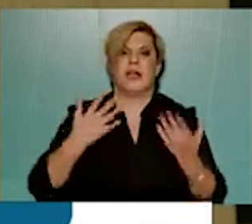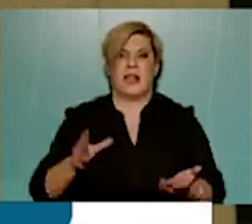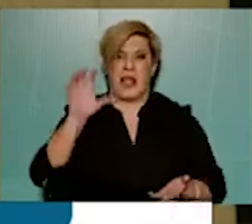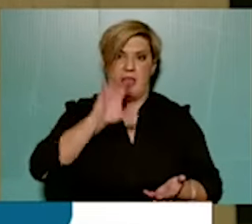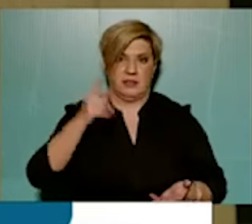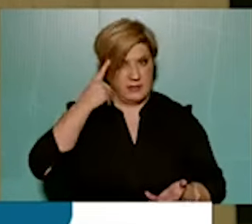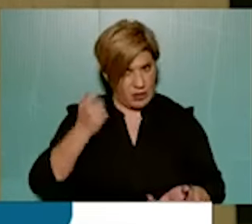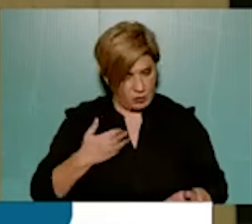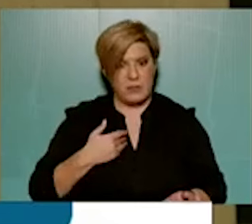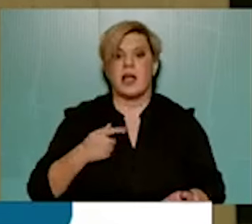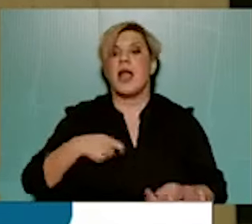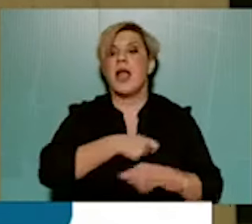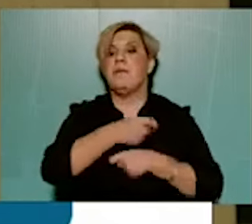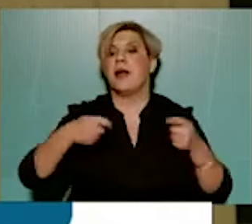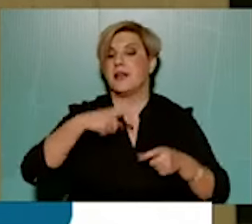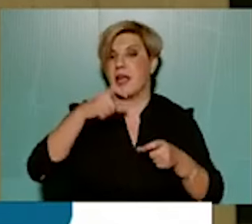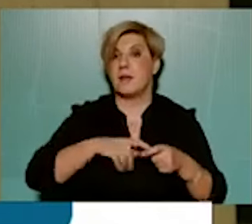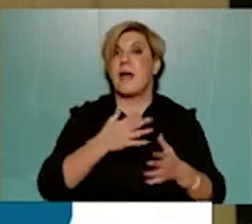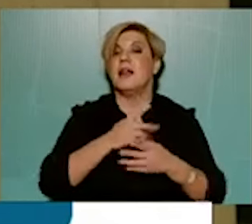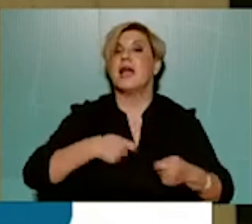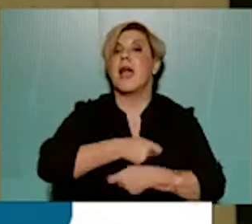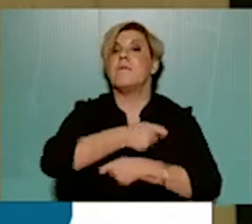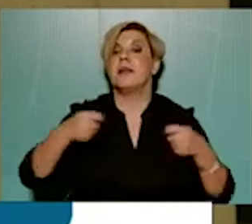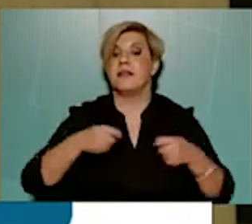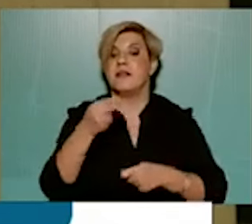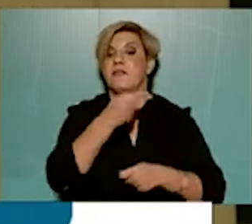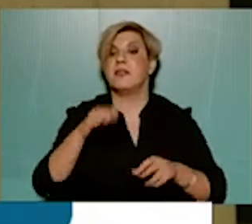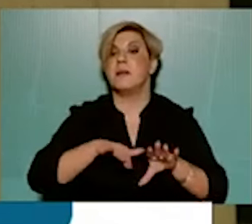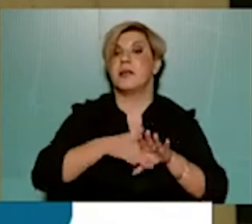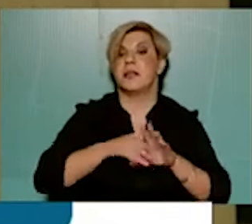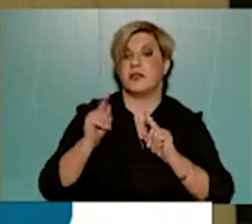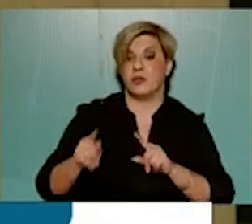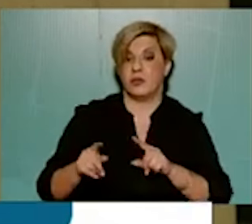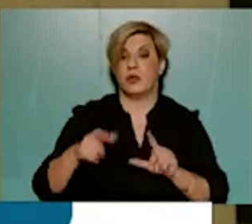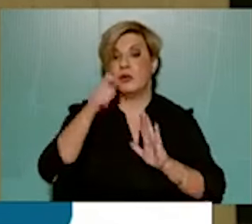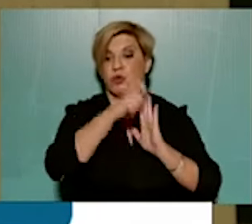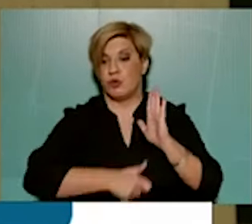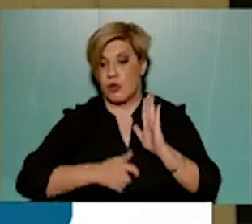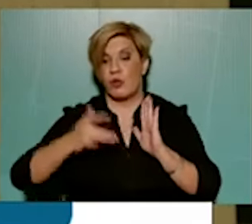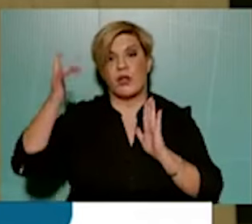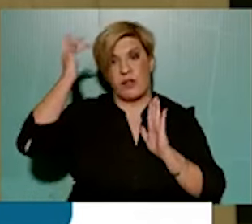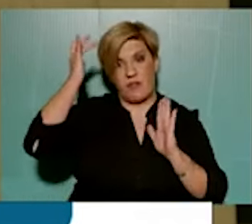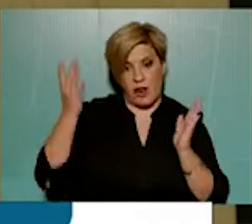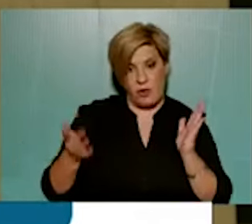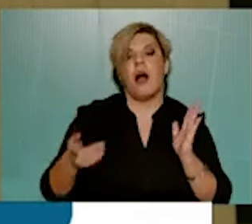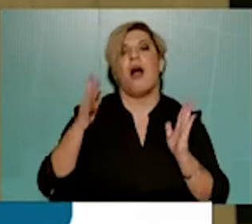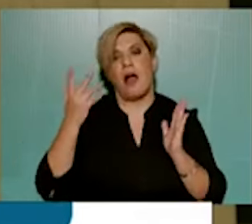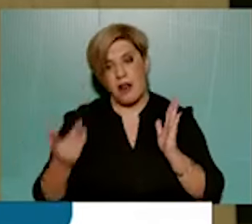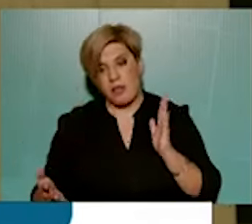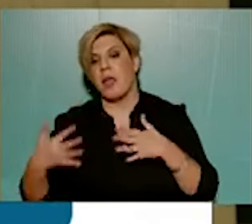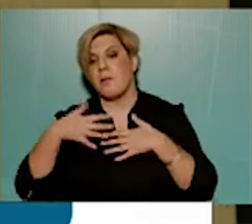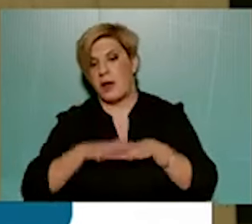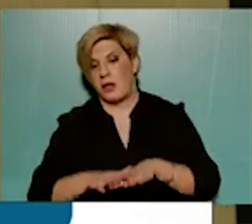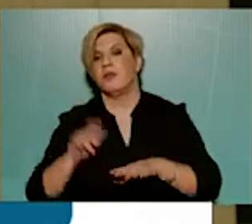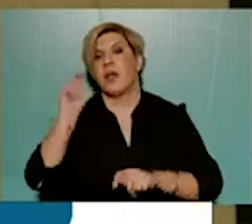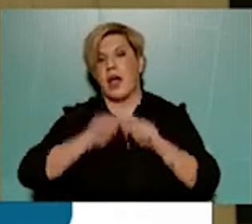ΔΕΘ, οι επιχειρηματικοί όμιλοι και μεγάλες επιχειρήσεις που διαφημίζουν τα προϊόντα υπηρεσίες τους, το ξενοδοχειακό κεφάλαιο, αλλά και αυτοί που θα εμπλακούν